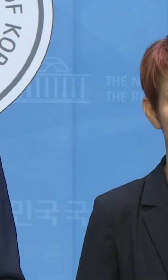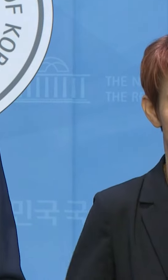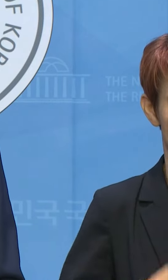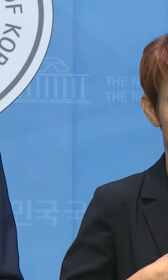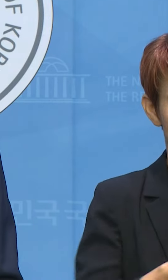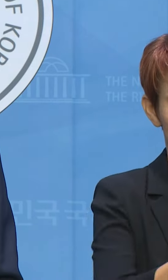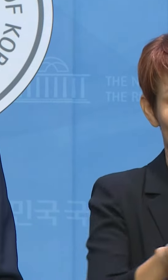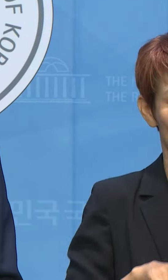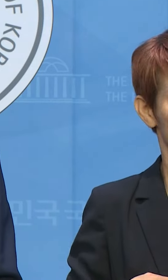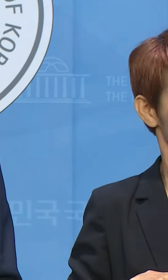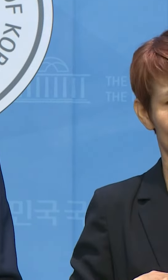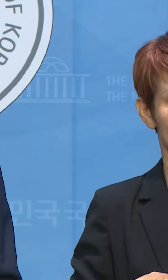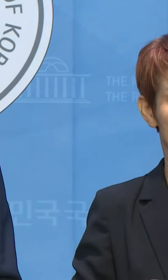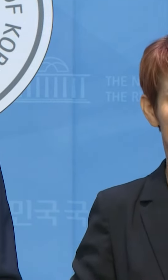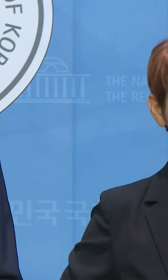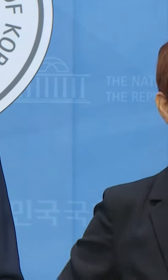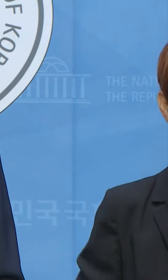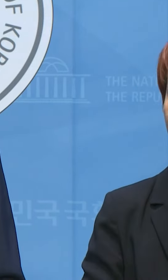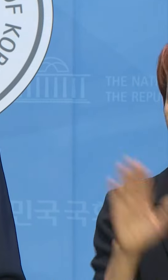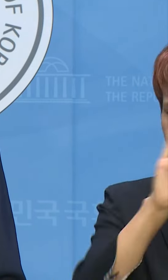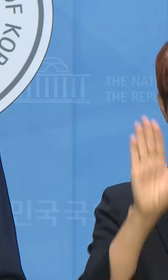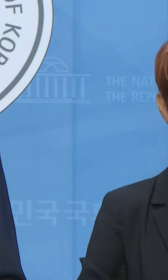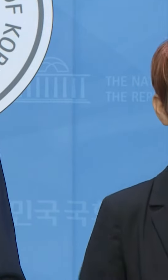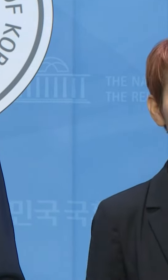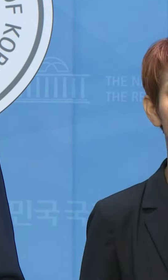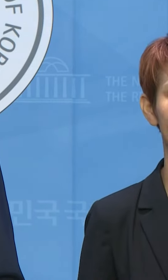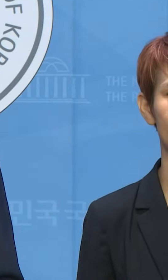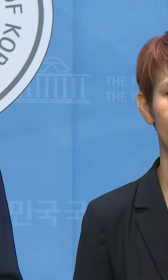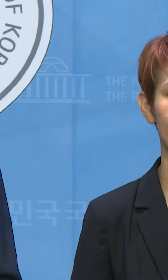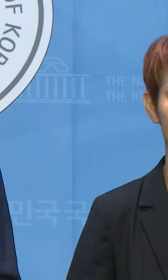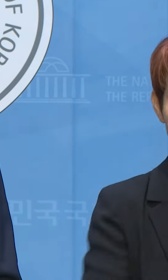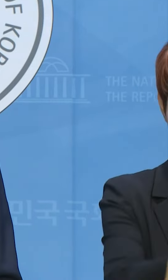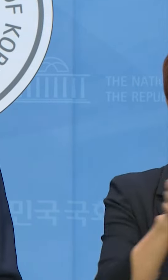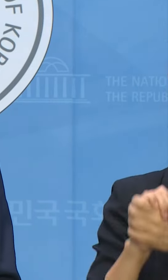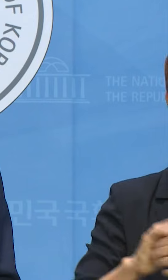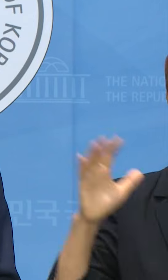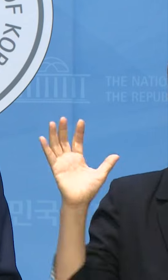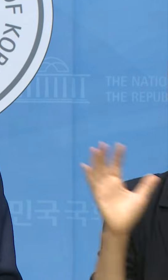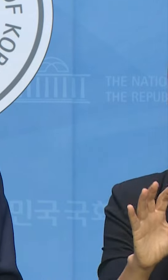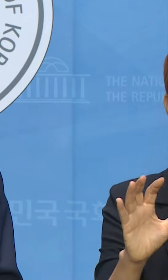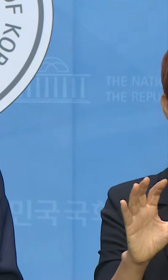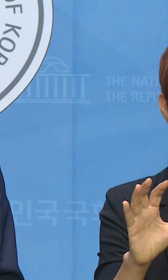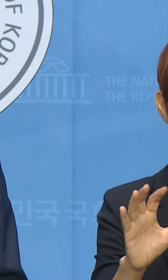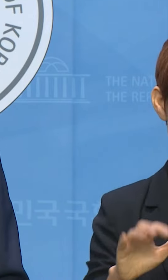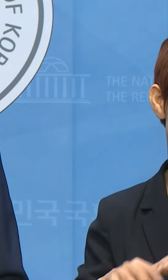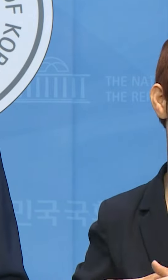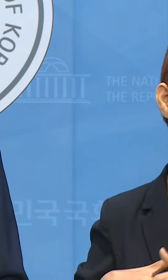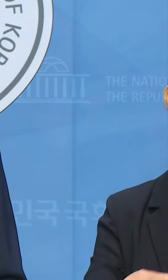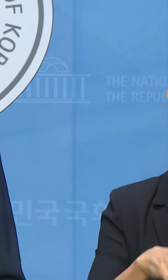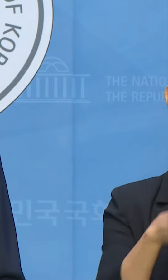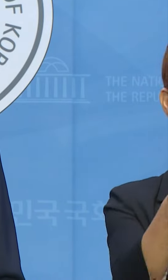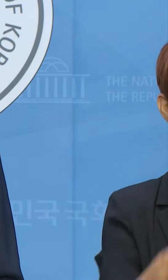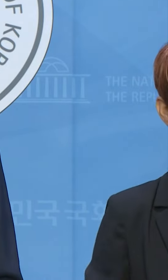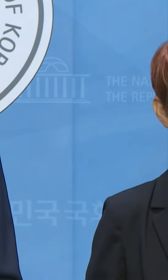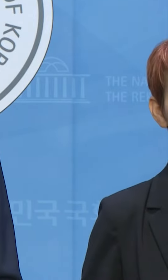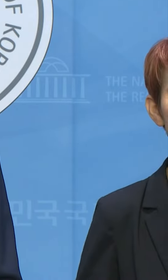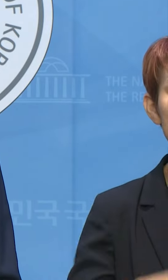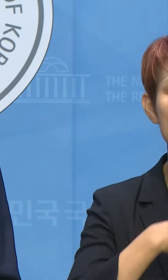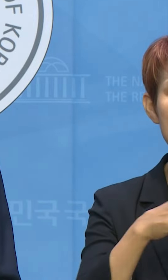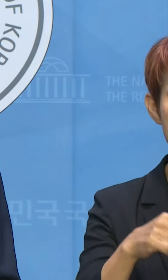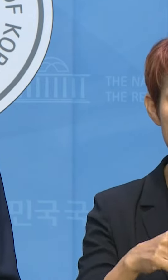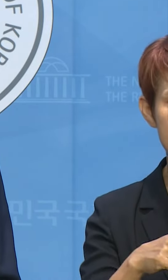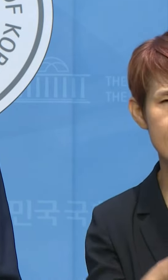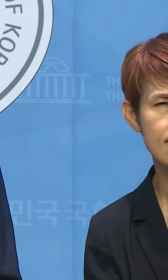후퇴하지 머뭇거리지도 않았습니다 동지들을 규합해 나아갔습니다 정치 공학으로